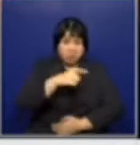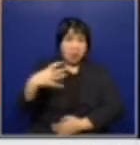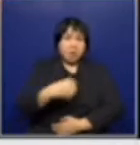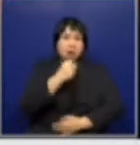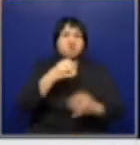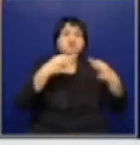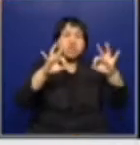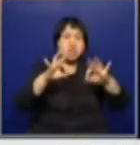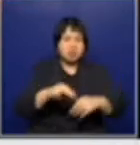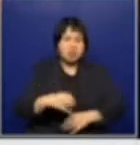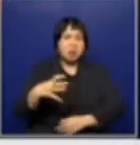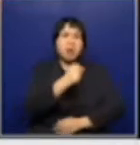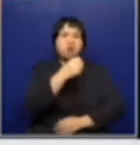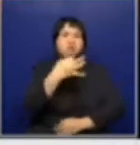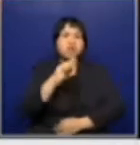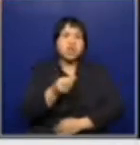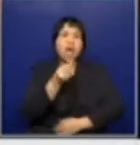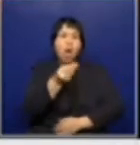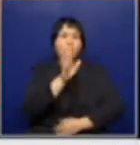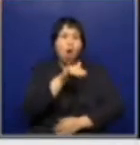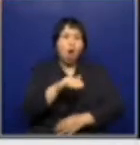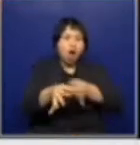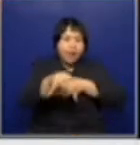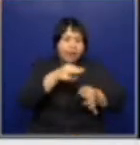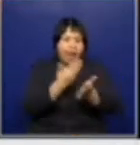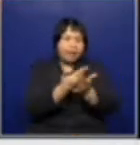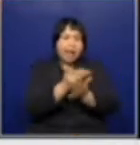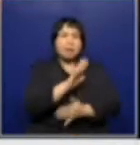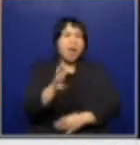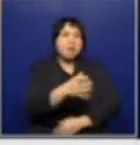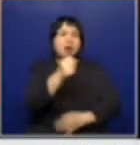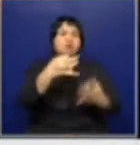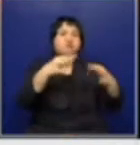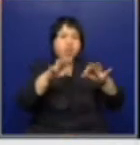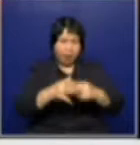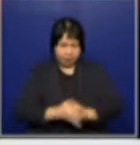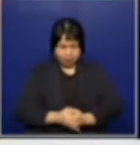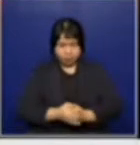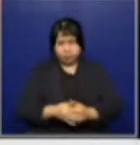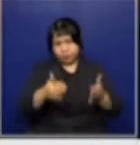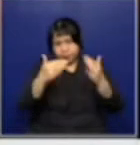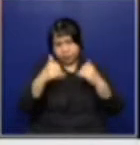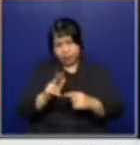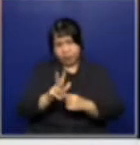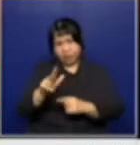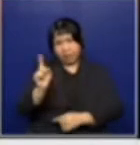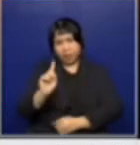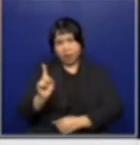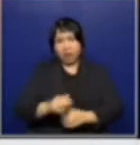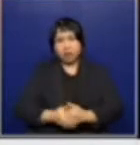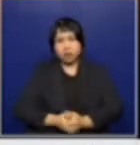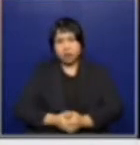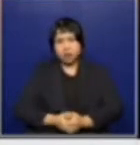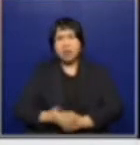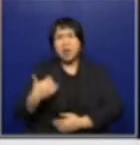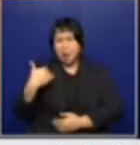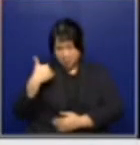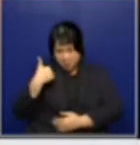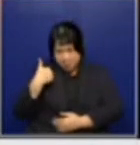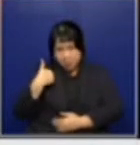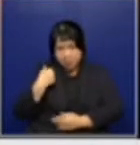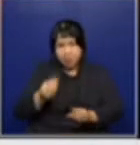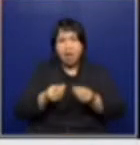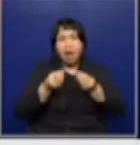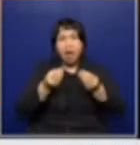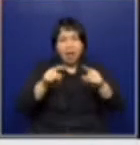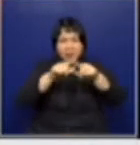รีเพื่อชดใช้ค่าเสียหายเรื่องที่สามครับมันมีร่องรอยของการอนุญาตอาชญา